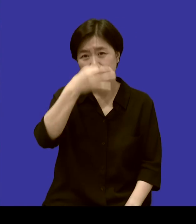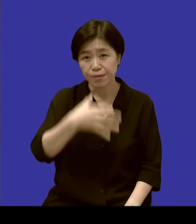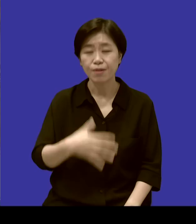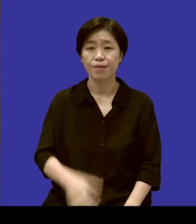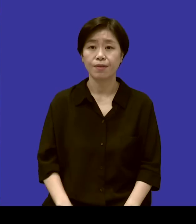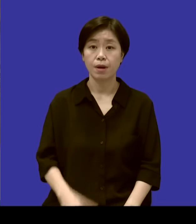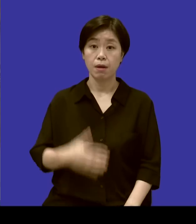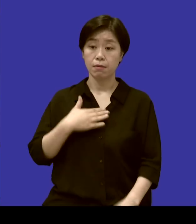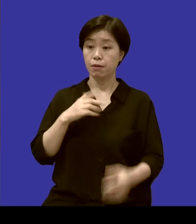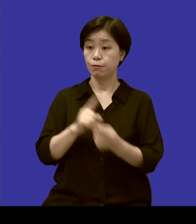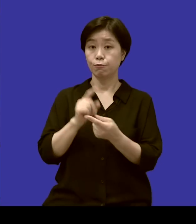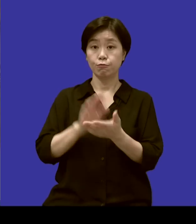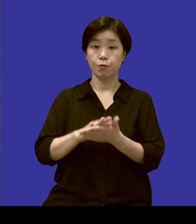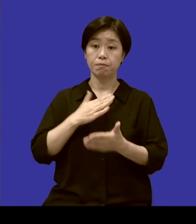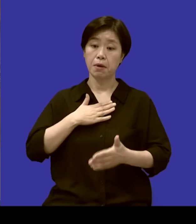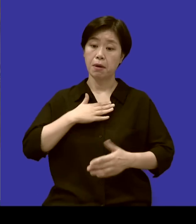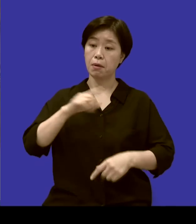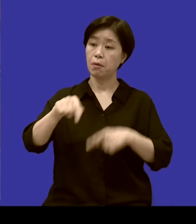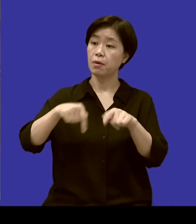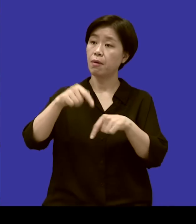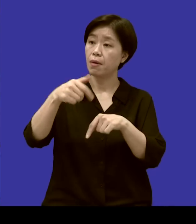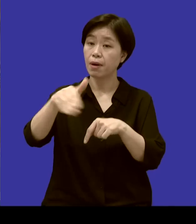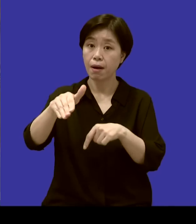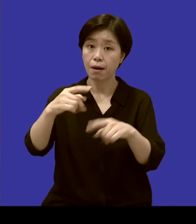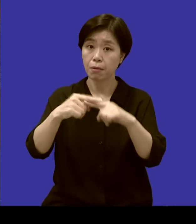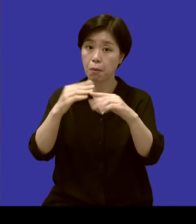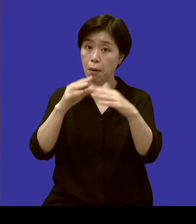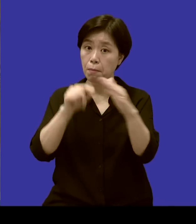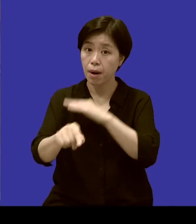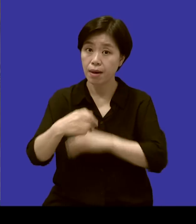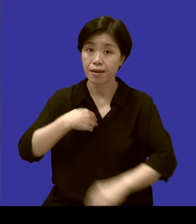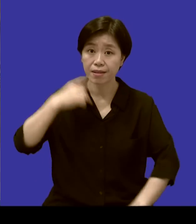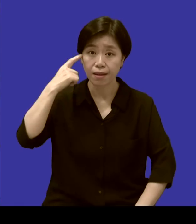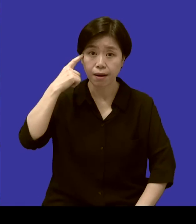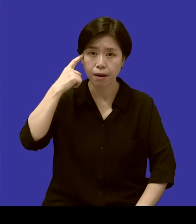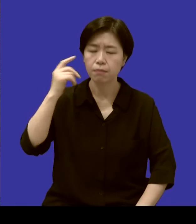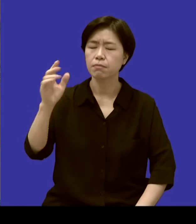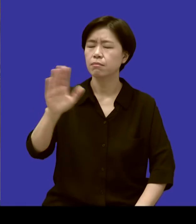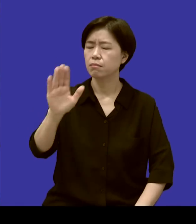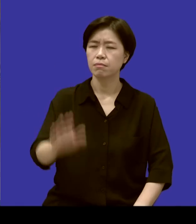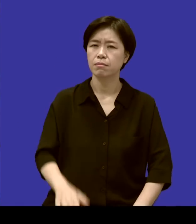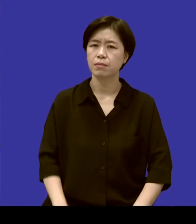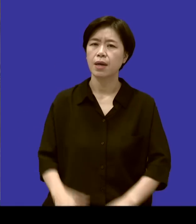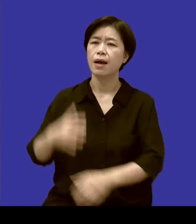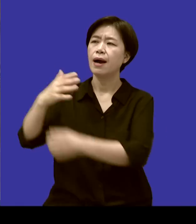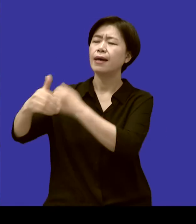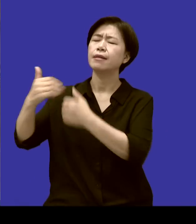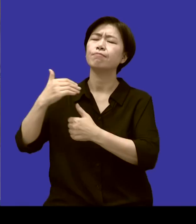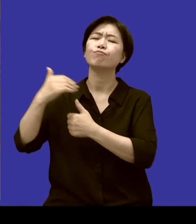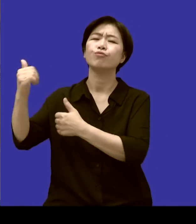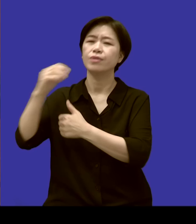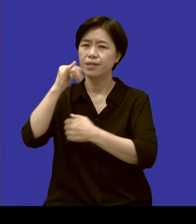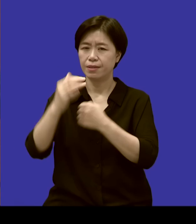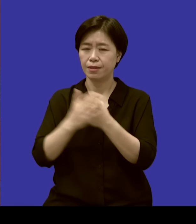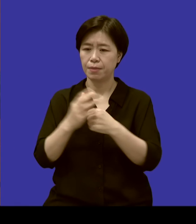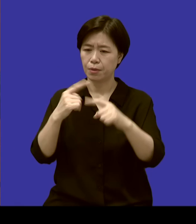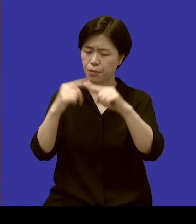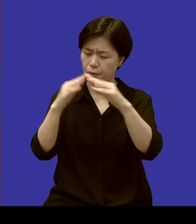갔다고 생각했거든요. 네. 근데 나의 모든 삶의 고난과 역경은 100% 하나님의